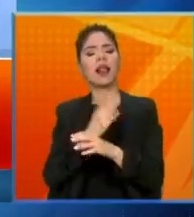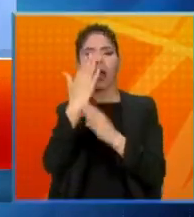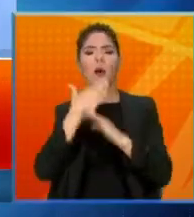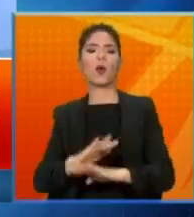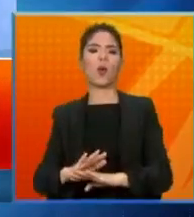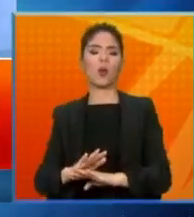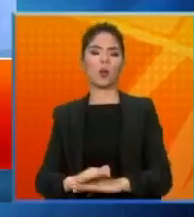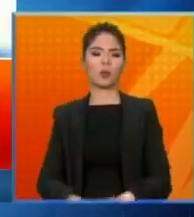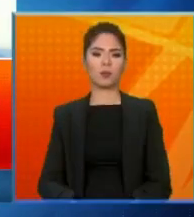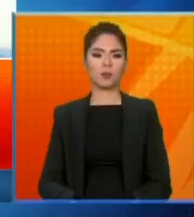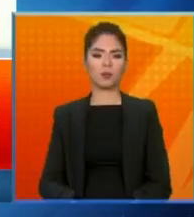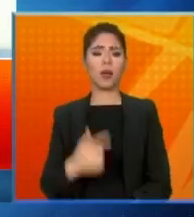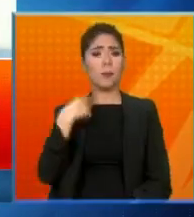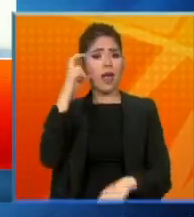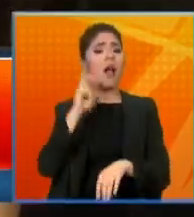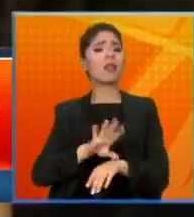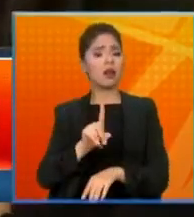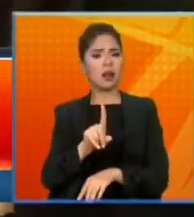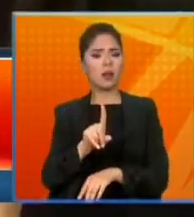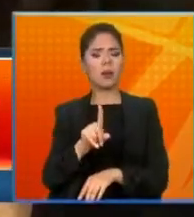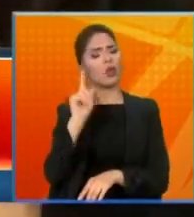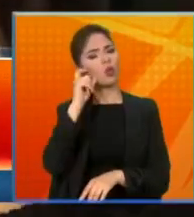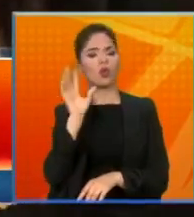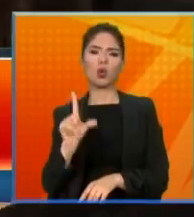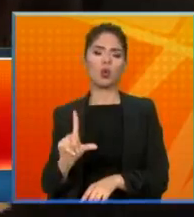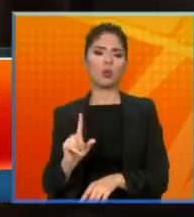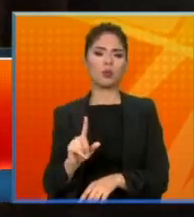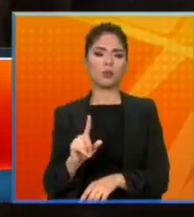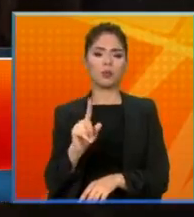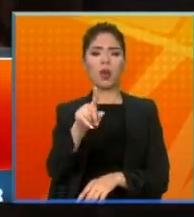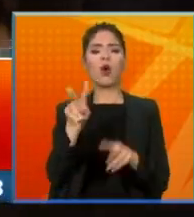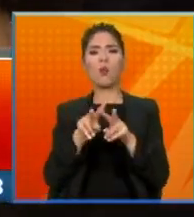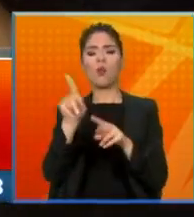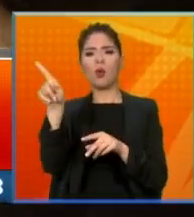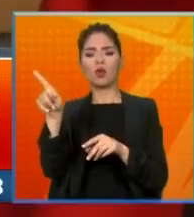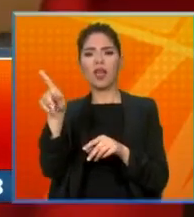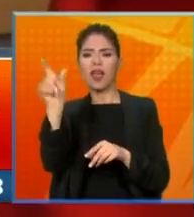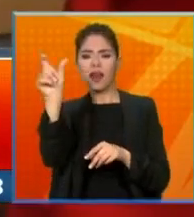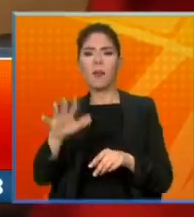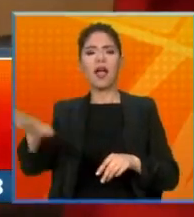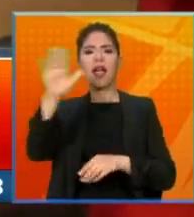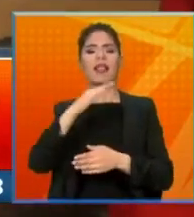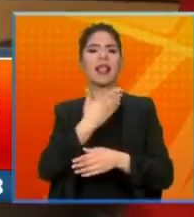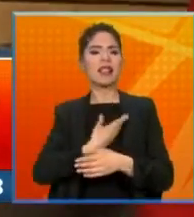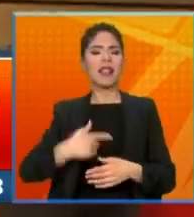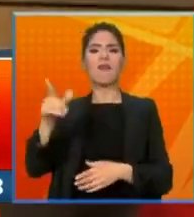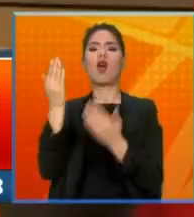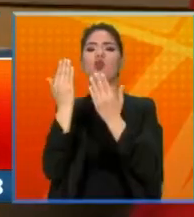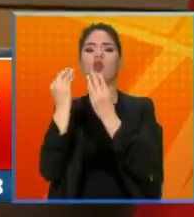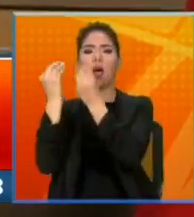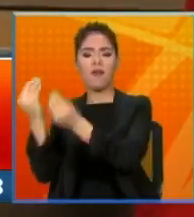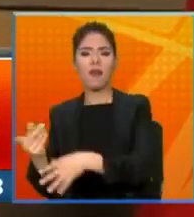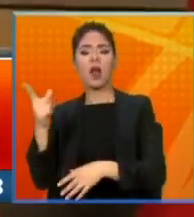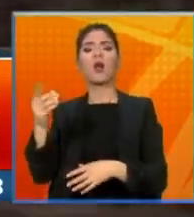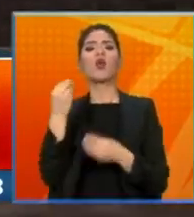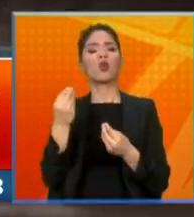mı? Hayır. Düşünün lütfen. Sevenleri ve yakınları Muhterem Nur için dua ediyor. Tek temenni bir an evvel güzel